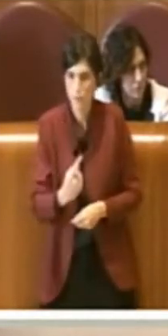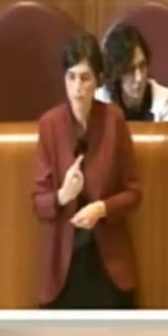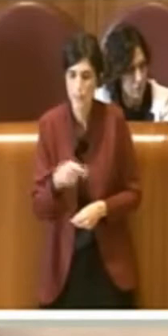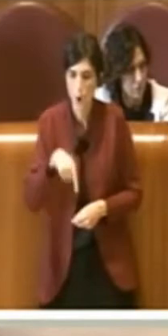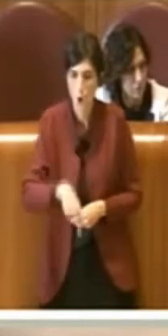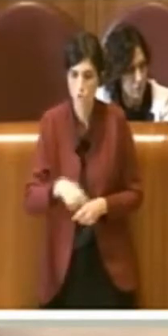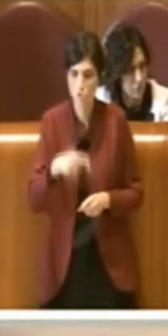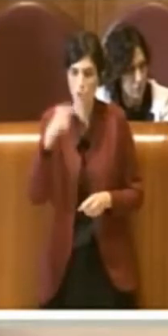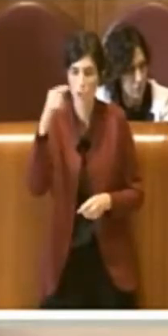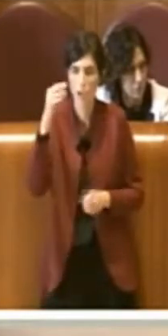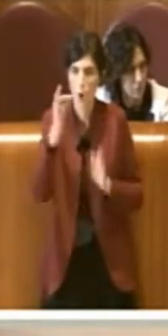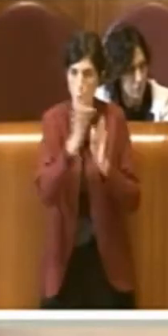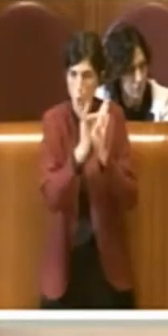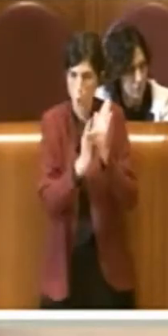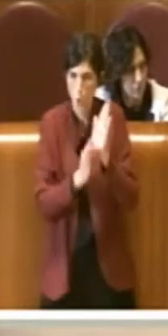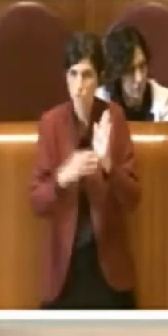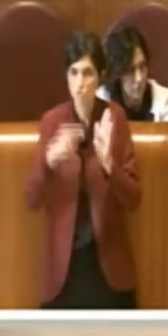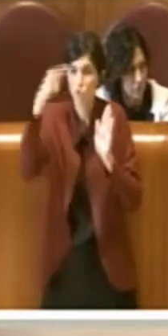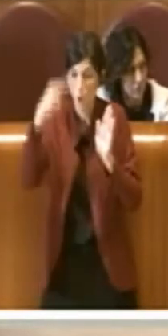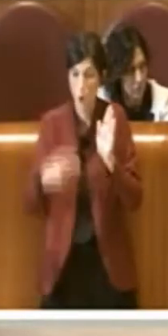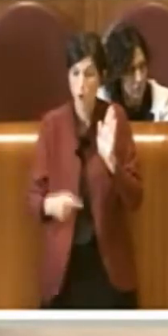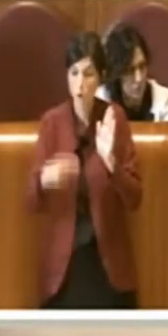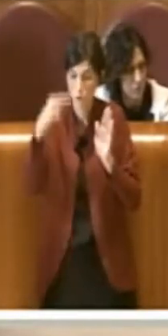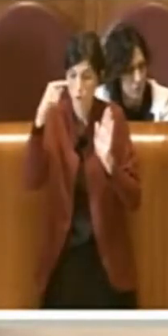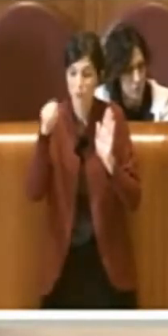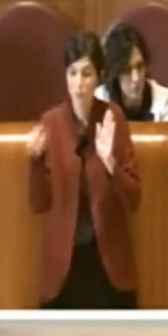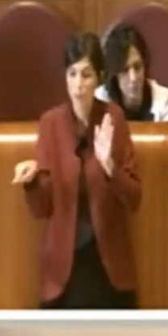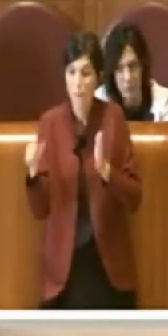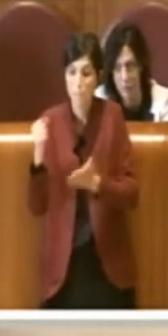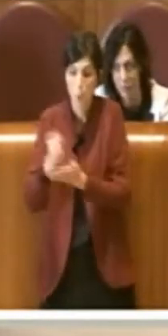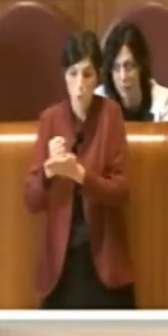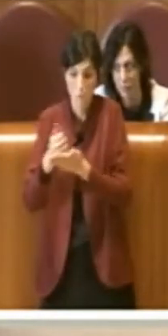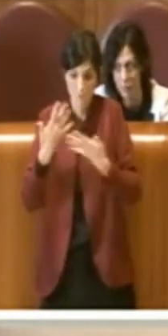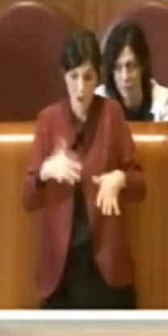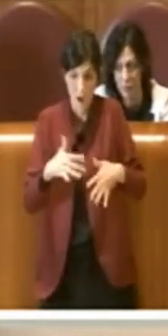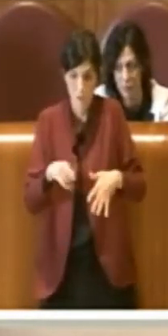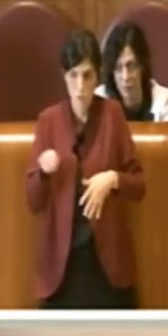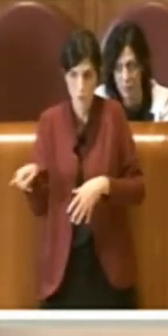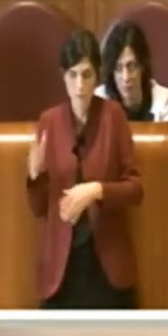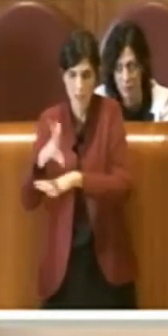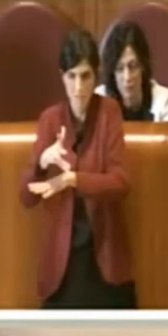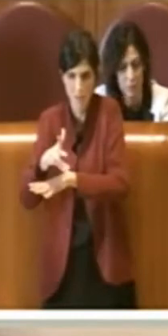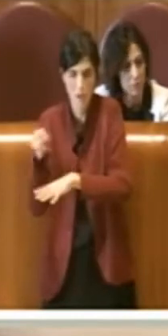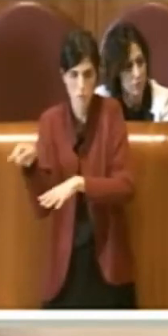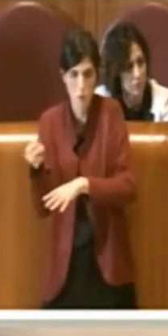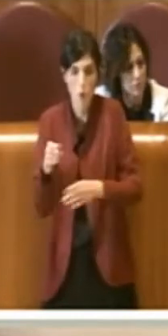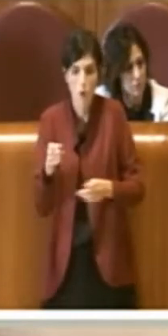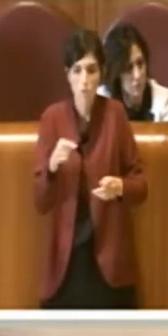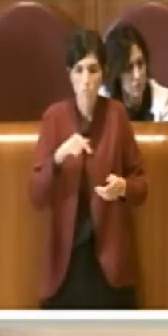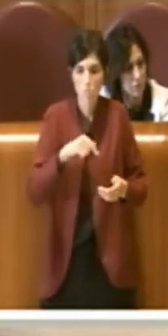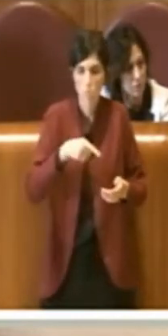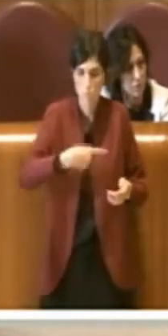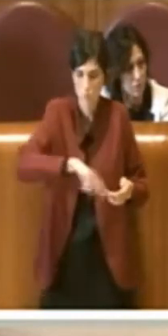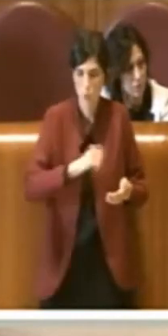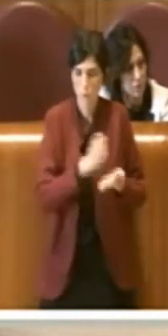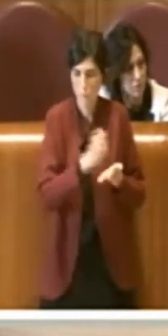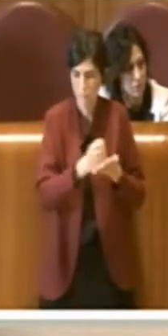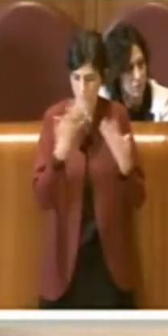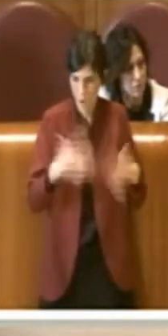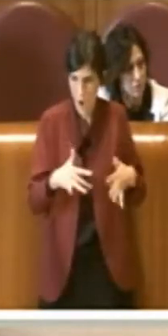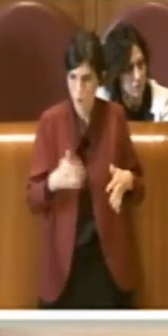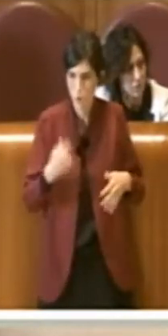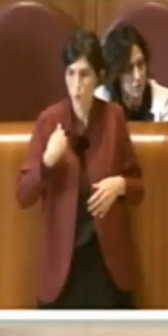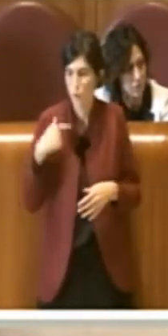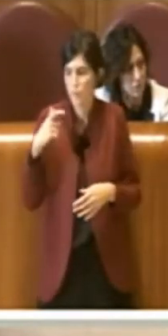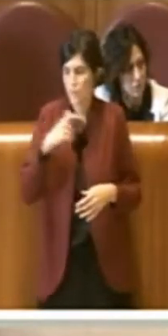lo avevamo già protocollato quando lei ha fatto l'intervento, e chiediamo questo alla sindaca e alla giunta: